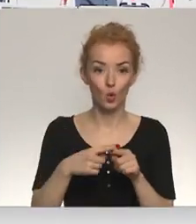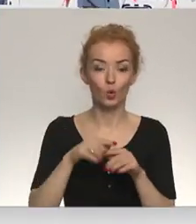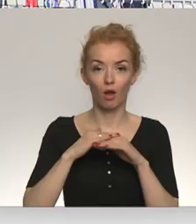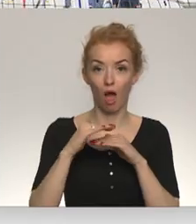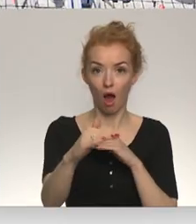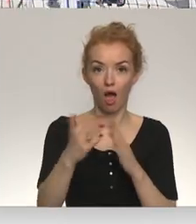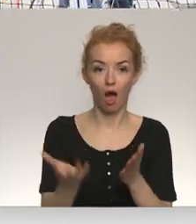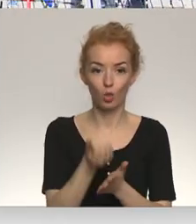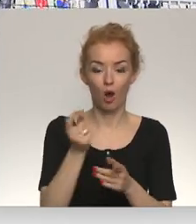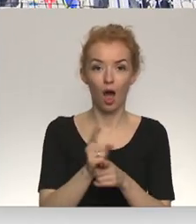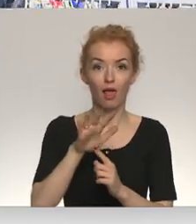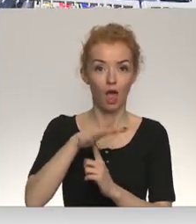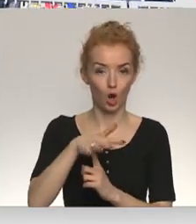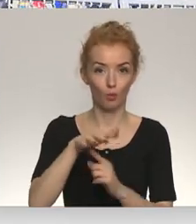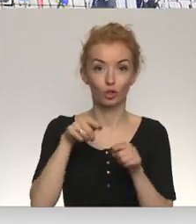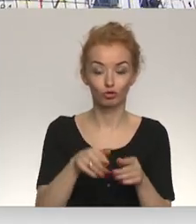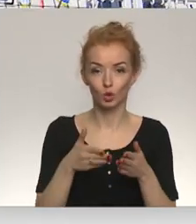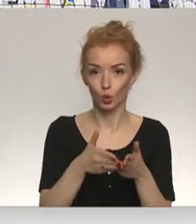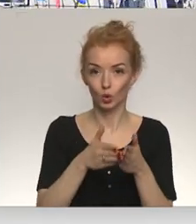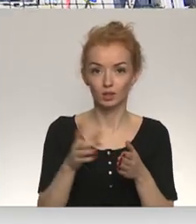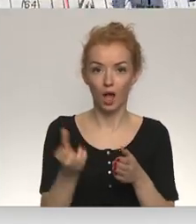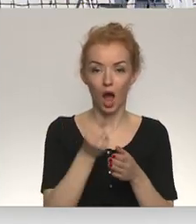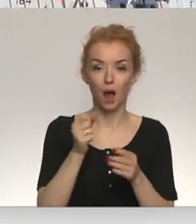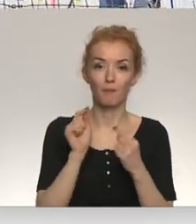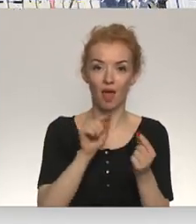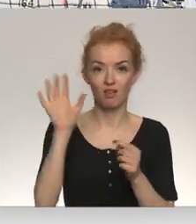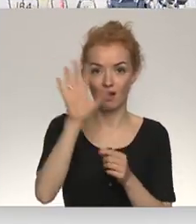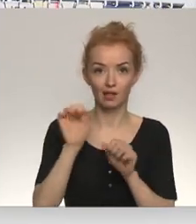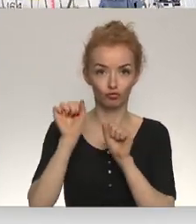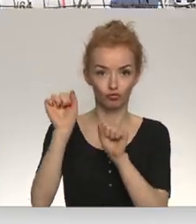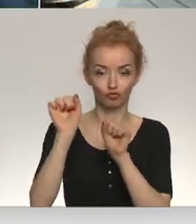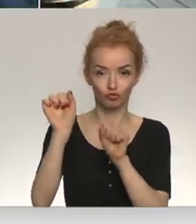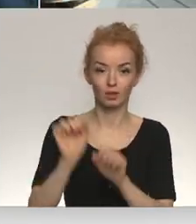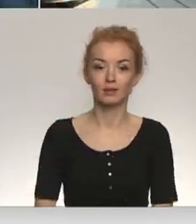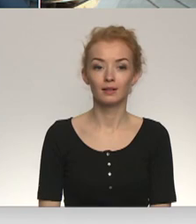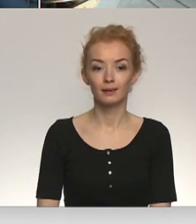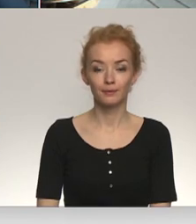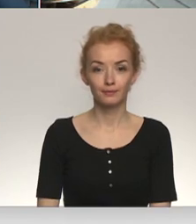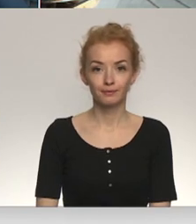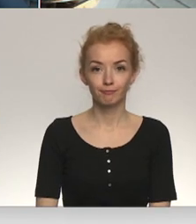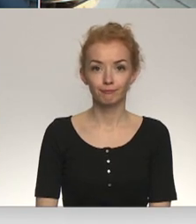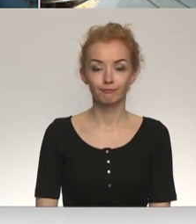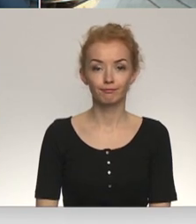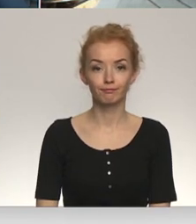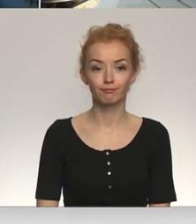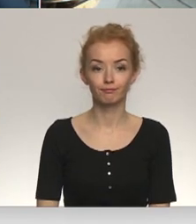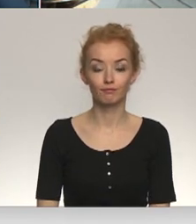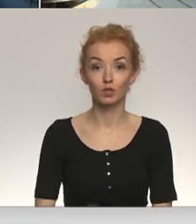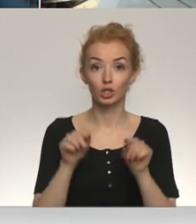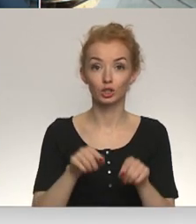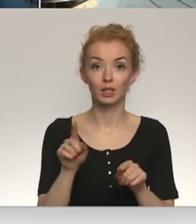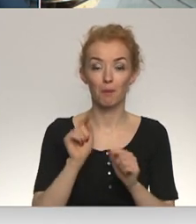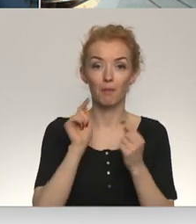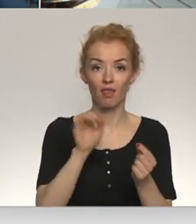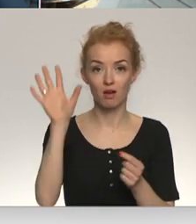klāja atrodas arī helikopters. Šis kuģis ir aprīkots ar pretgaisa aizsardzības sistēmām. And that is an air defense and command frigate. Šī ir